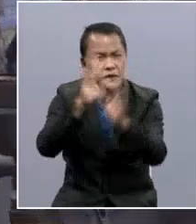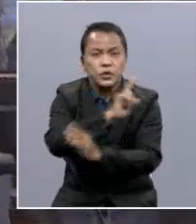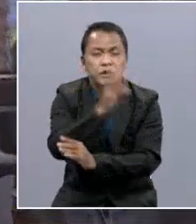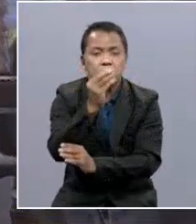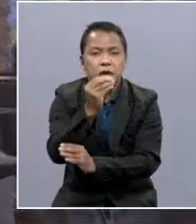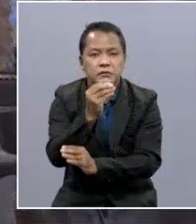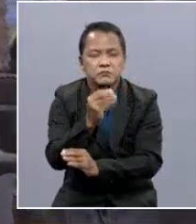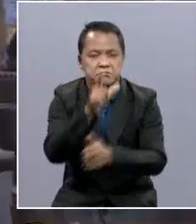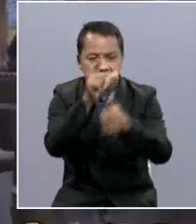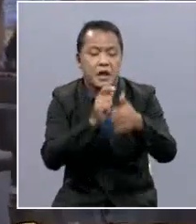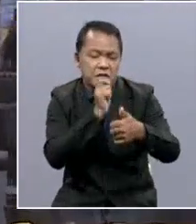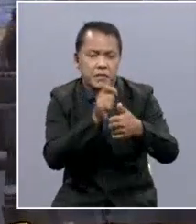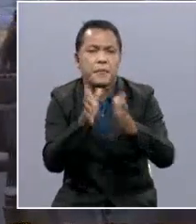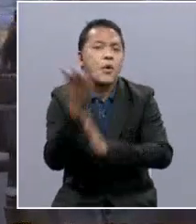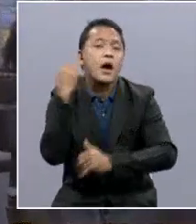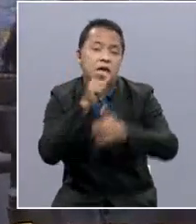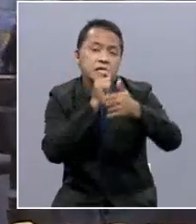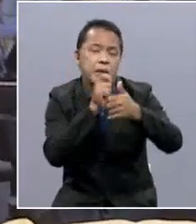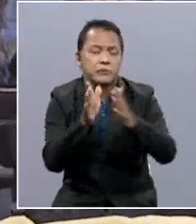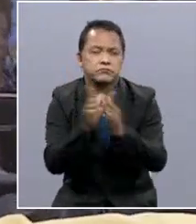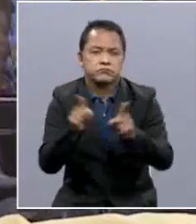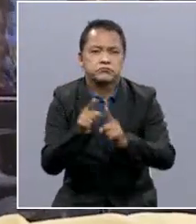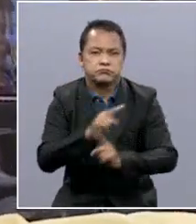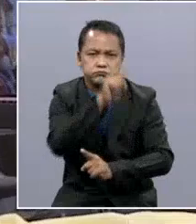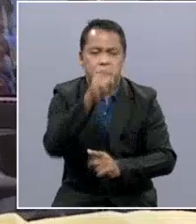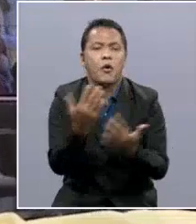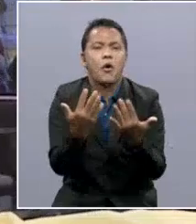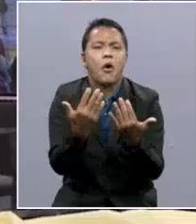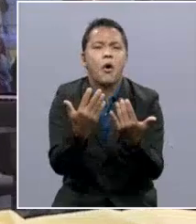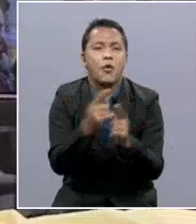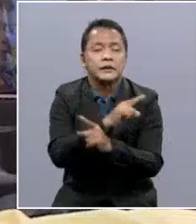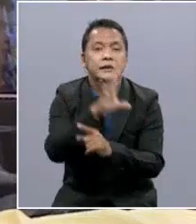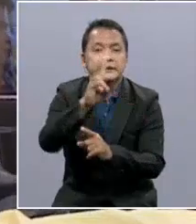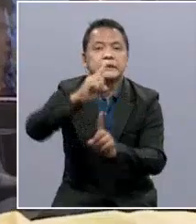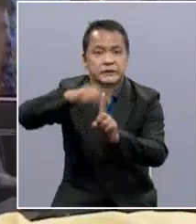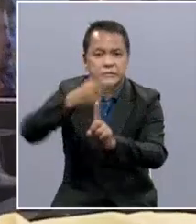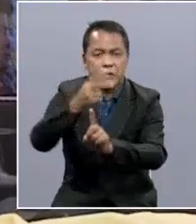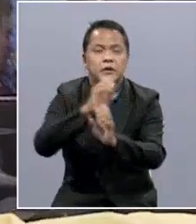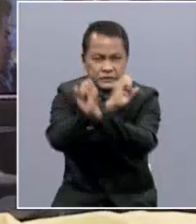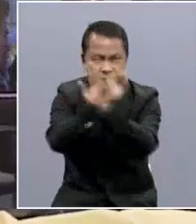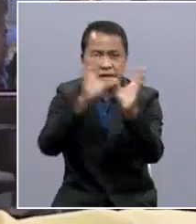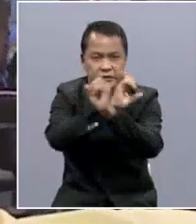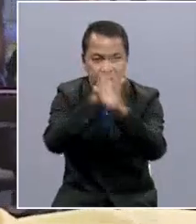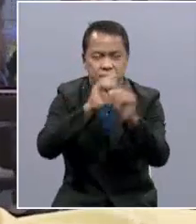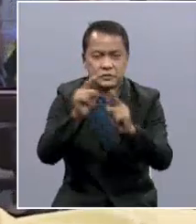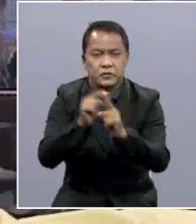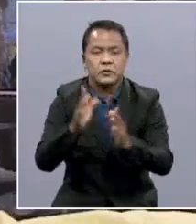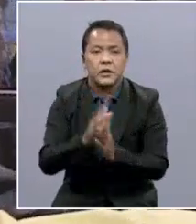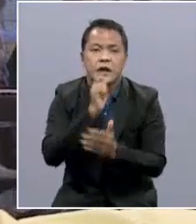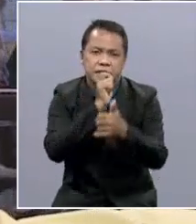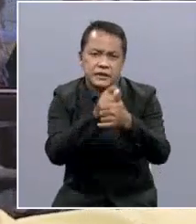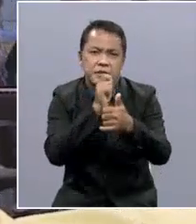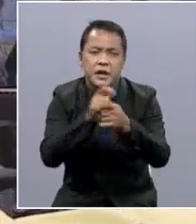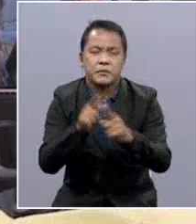ปรากฏว่าผู้กองเองให้สัมภาษณ์เอาไว้เมื่อวานนี้บอกว่ายังไงเดี๋ยวรอก่อนวันที่ 7กุมภาพันธ์น่าจะชัดเจนนะฮะโดยผู้กองเนี่ย